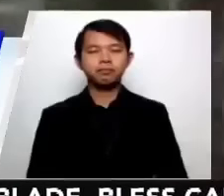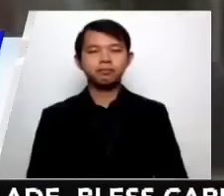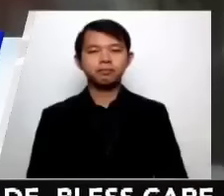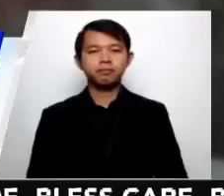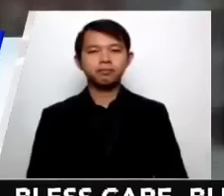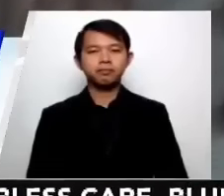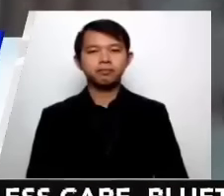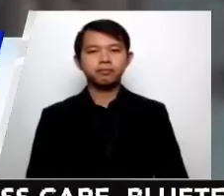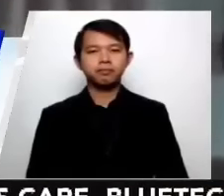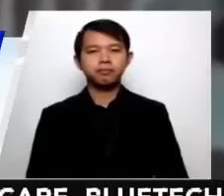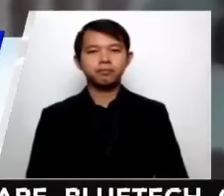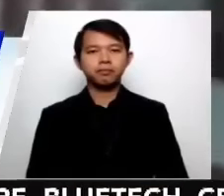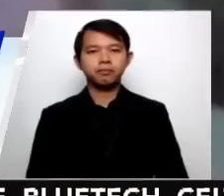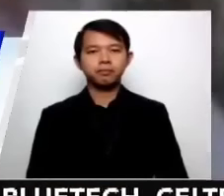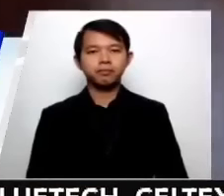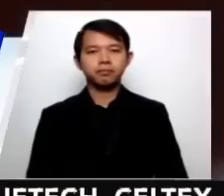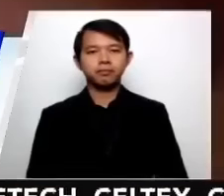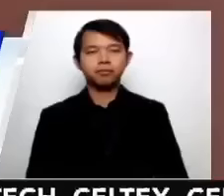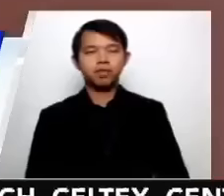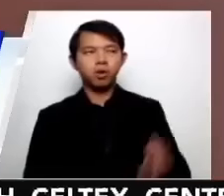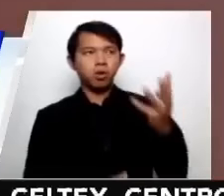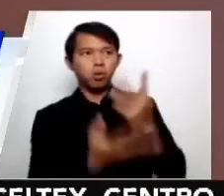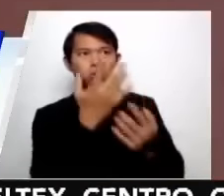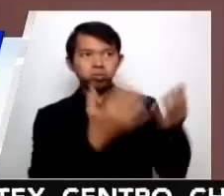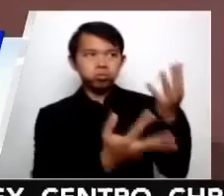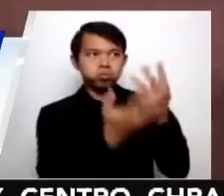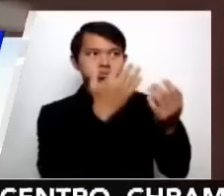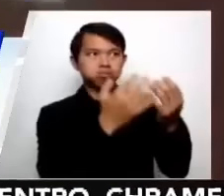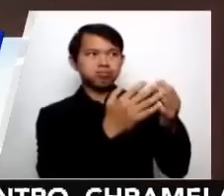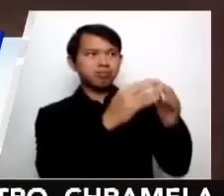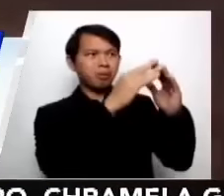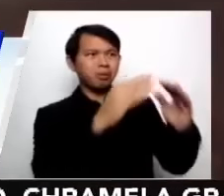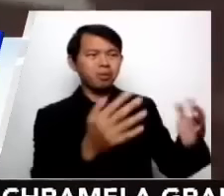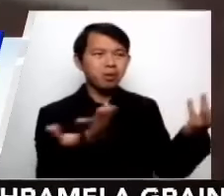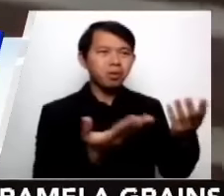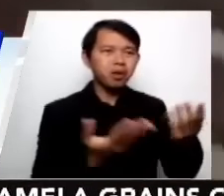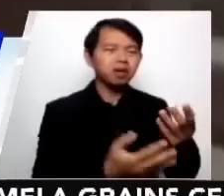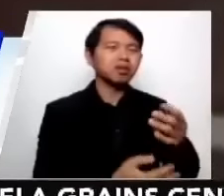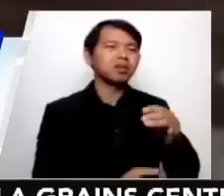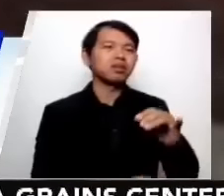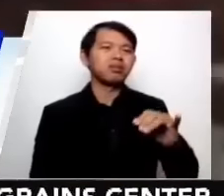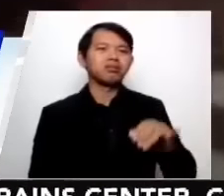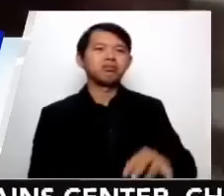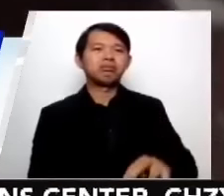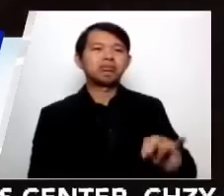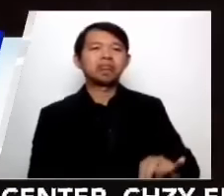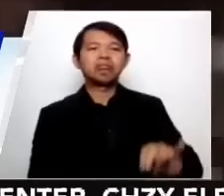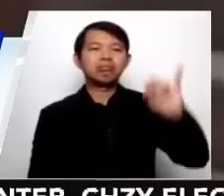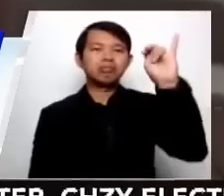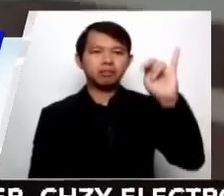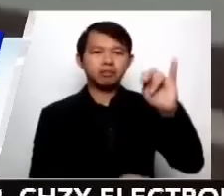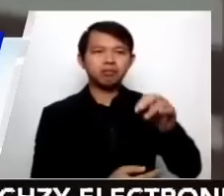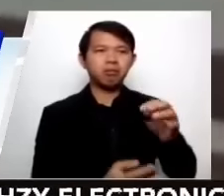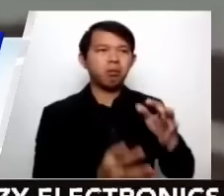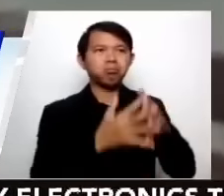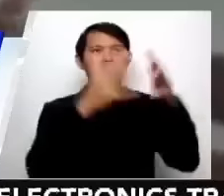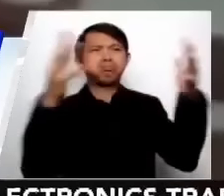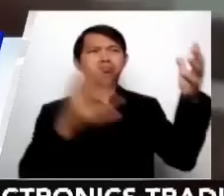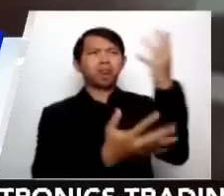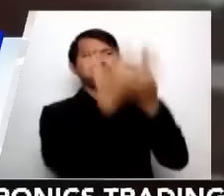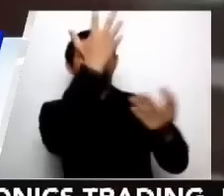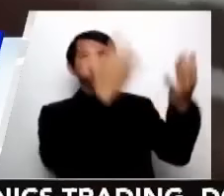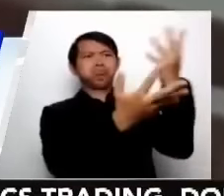Nilamon ng apoy ang isang bahay sa Batac, Ilocos Norte. Sa laki ng apoy, tumulong na ang mga kapitbahay sa